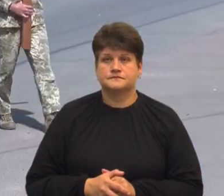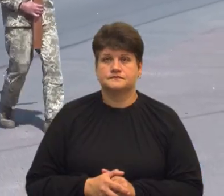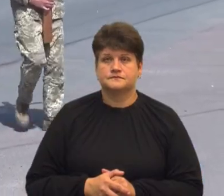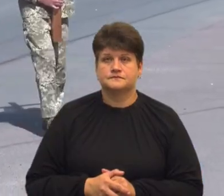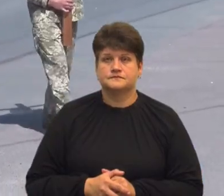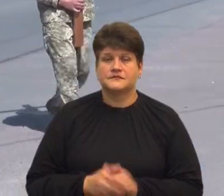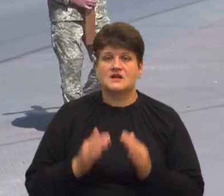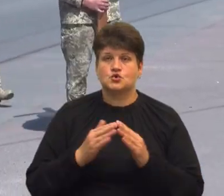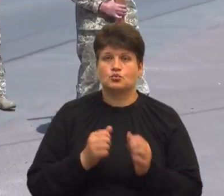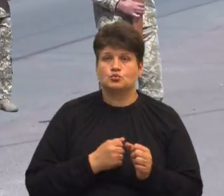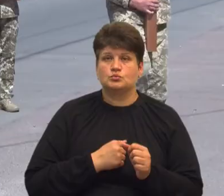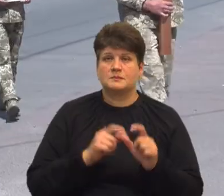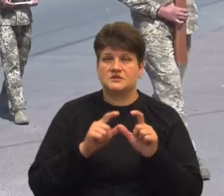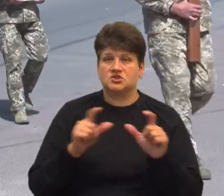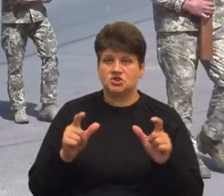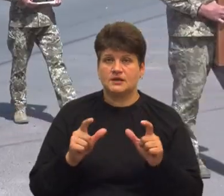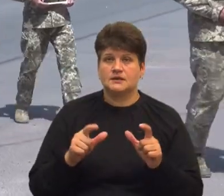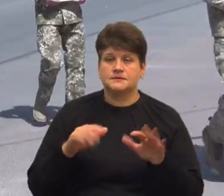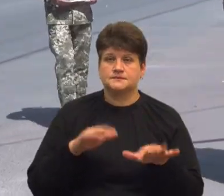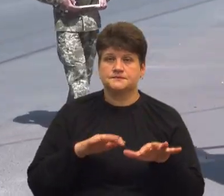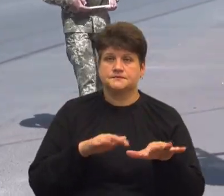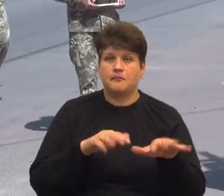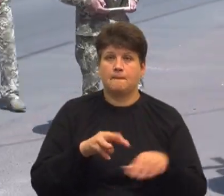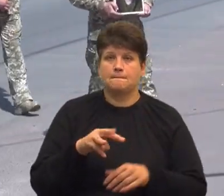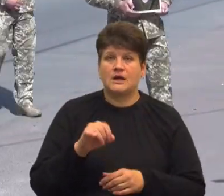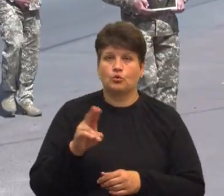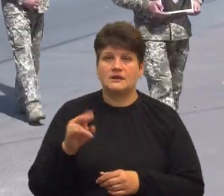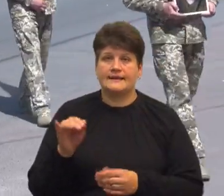з дому печалі траурна колона прямує на Микулинецьке кладовище